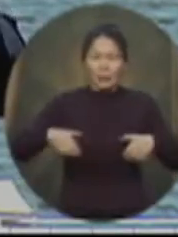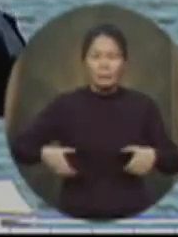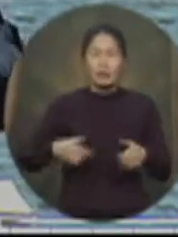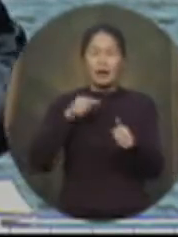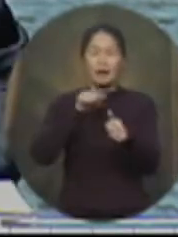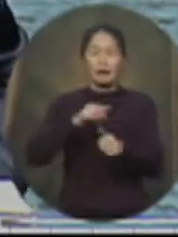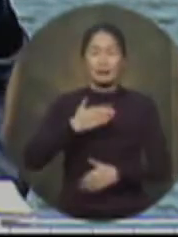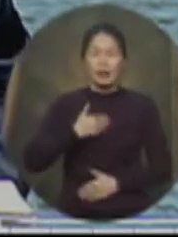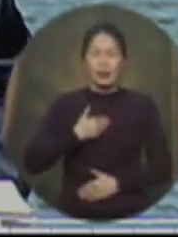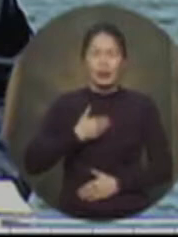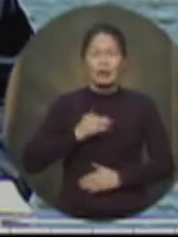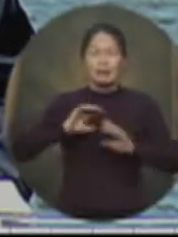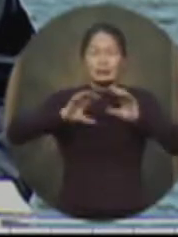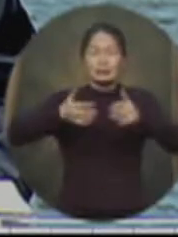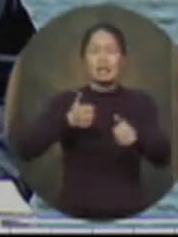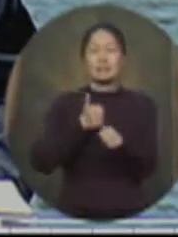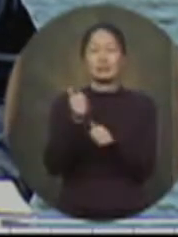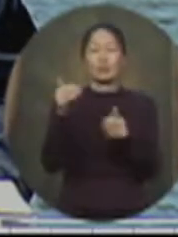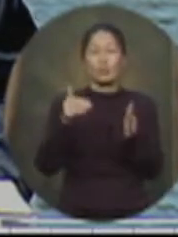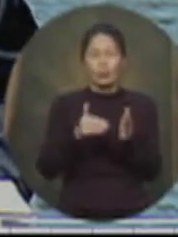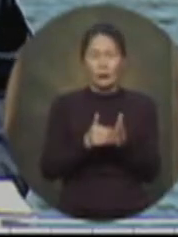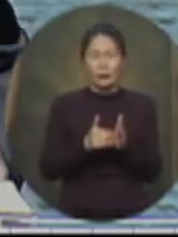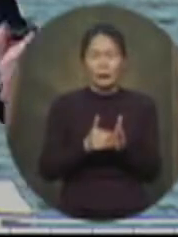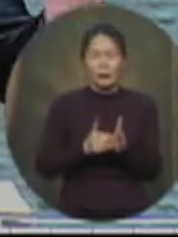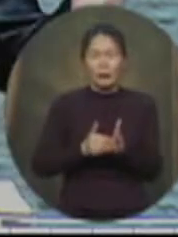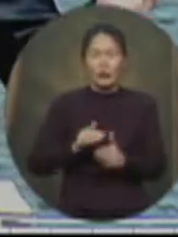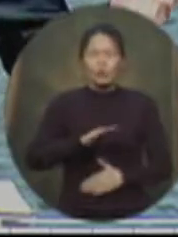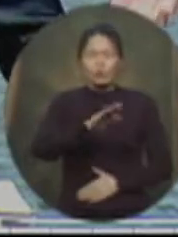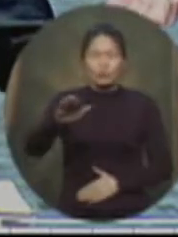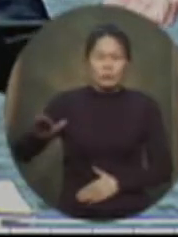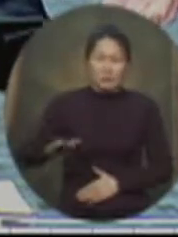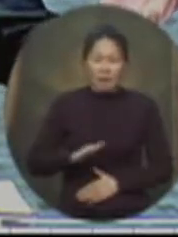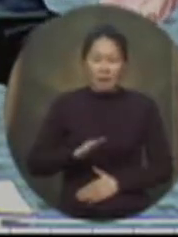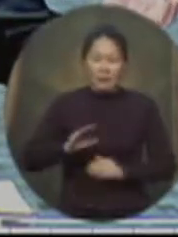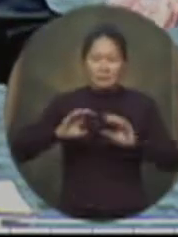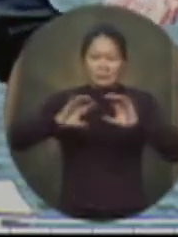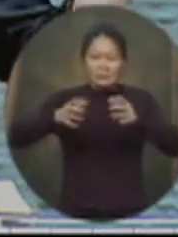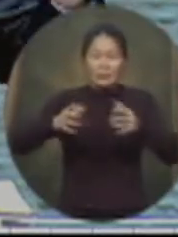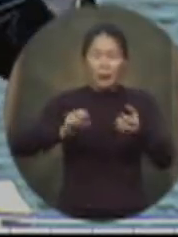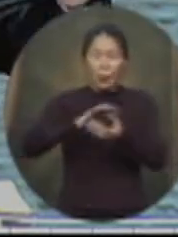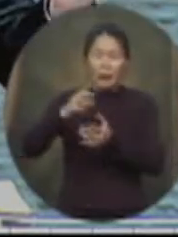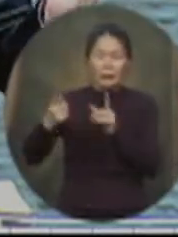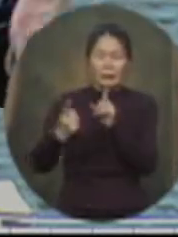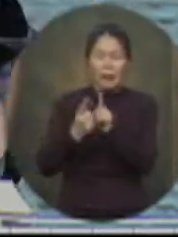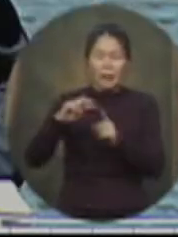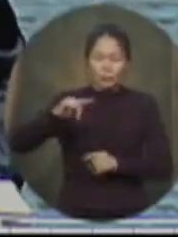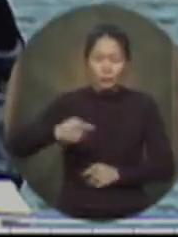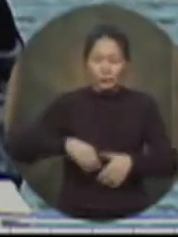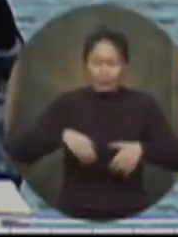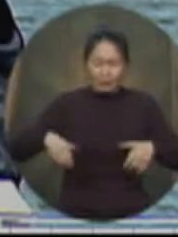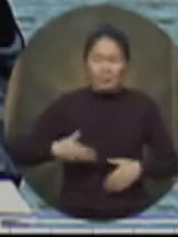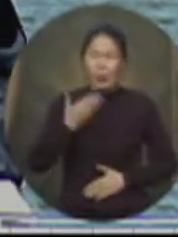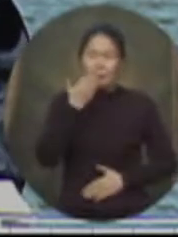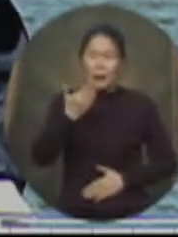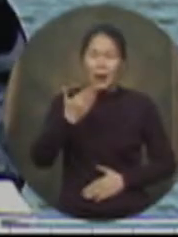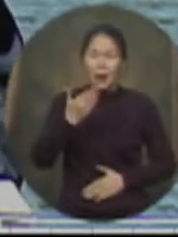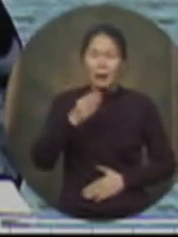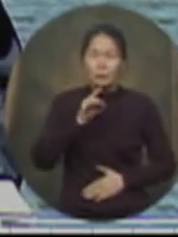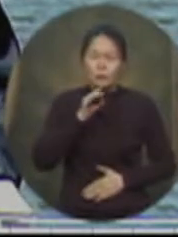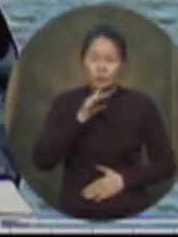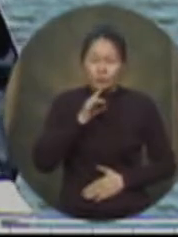세상을 이기었노라 우리가 세상에 환란을 당해도 담대 할 수 있는 유일한